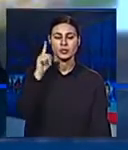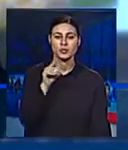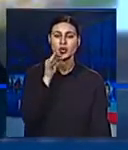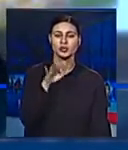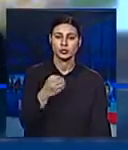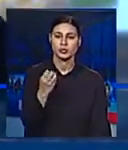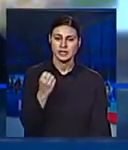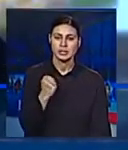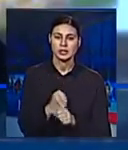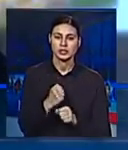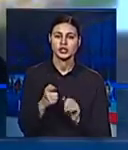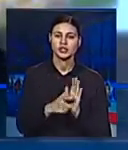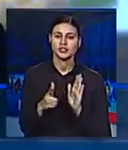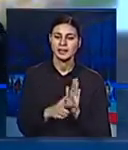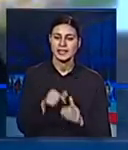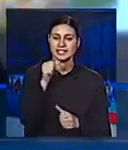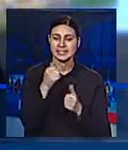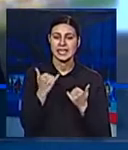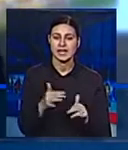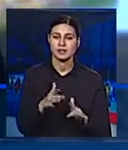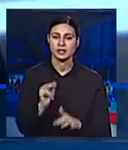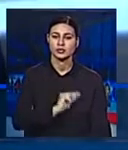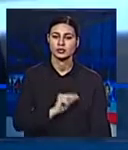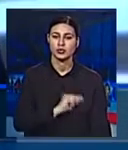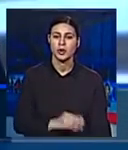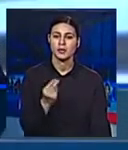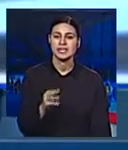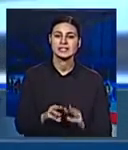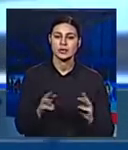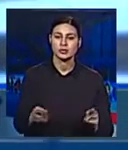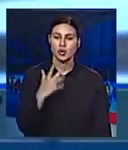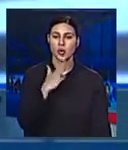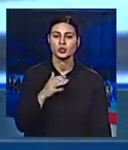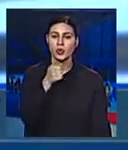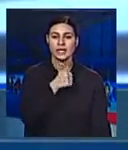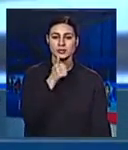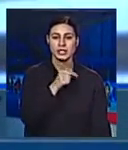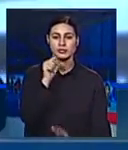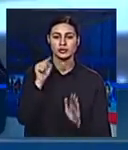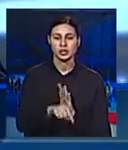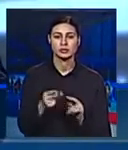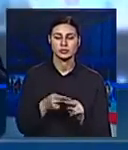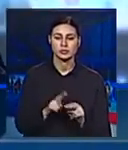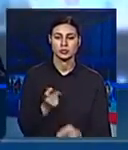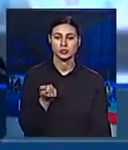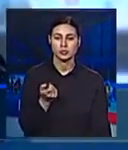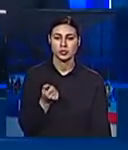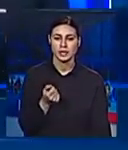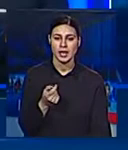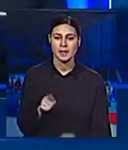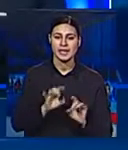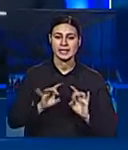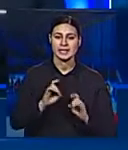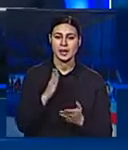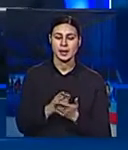ფიქრობთ, რომ შემდგომ ნაბიჯებს გადავდგავთ უკვე 17 წლიდან. ეხლა მიმდინარეობს მუშაობა ფინანსთა სამინისტროსთან, მათ შორის უცხო საშუალო ექსპერტების ჩართულობით. ეს გარკვეულ